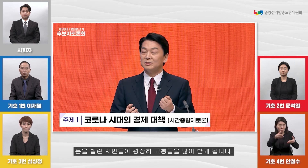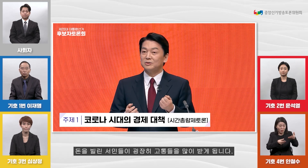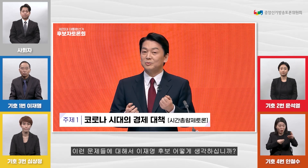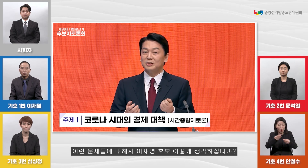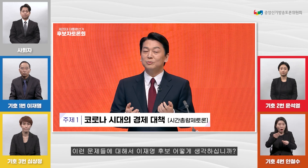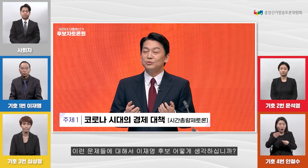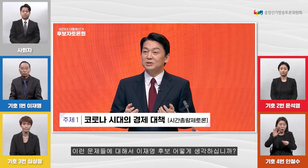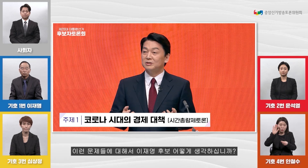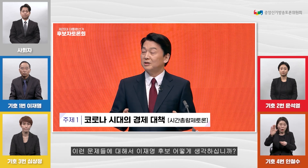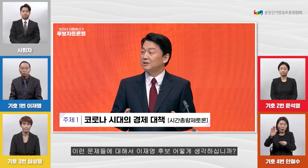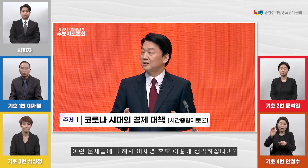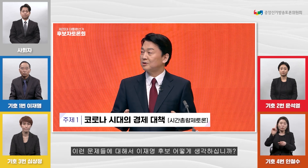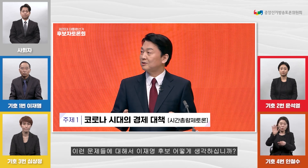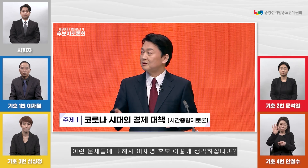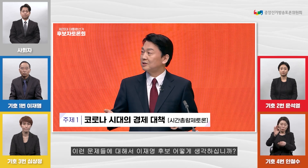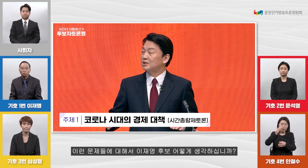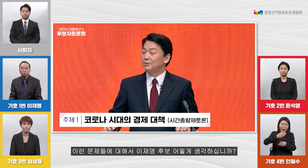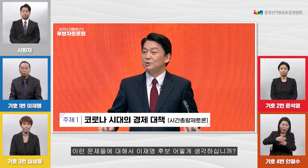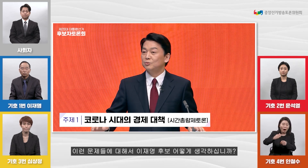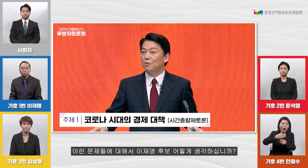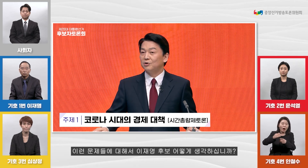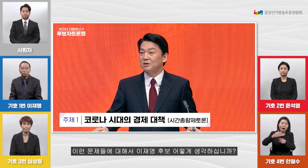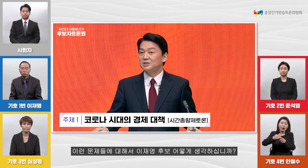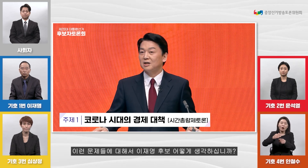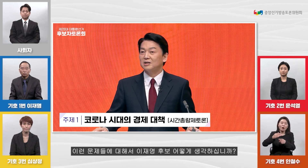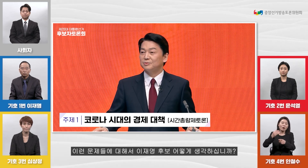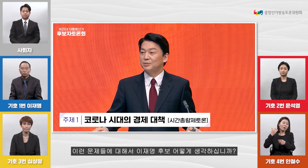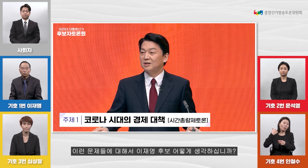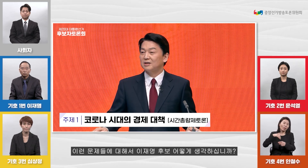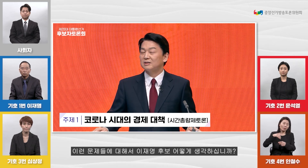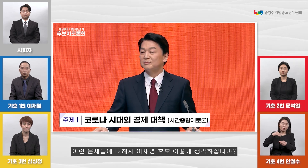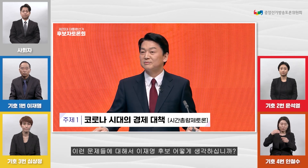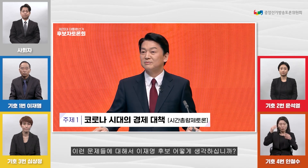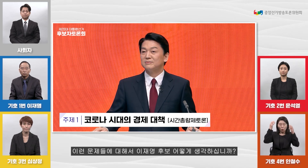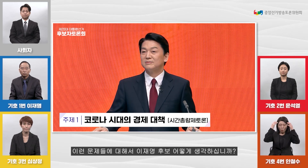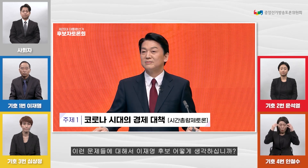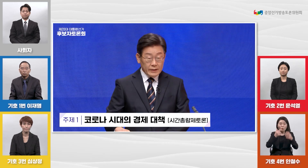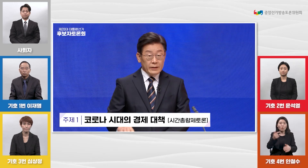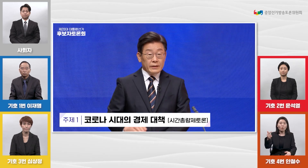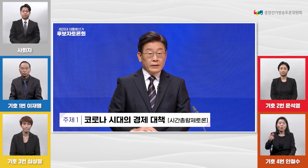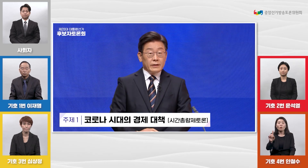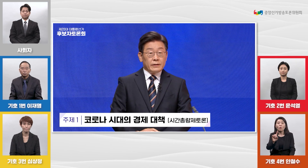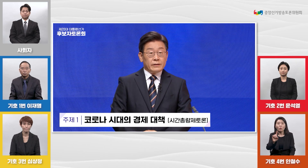됩니다. 이런 문제들에 대해서 이재명 후보 어떻게 생각하십니까?